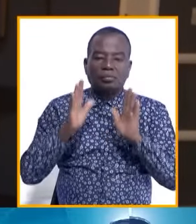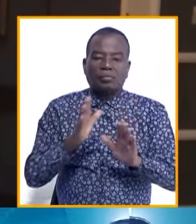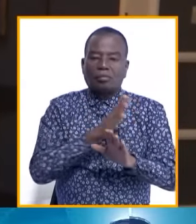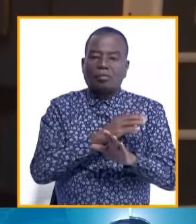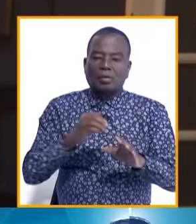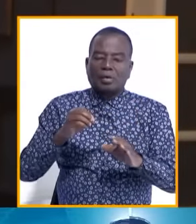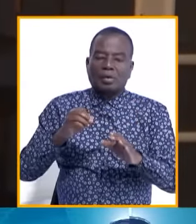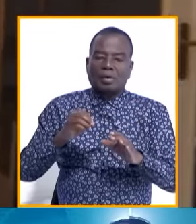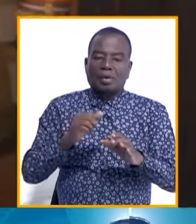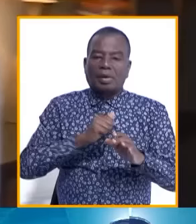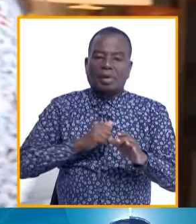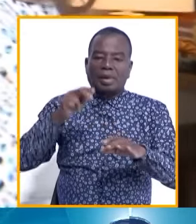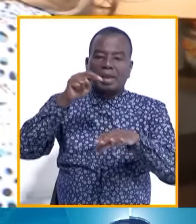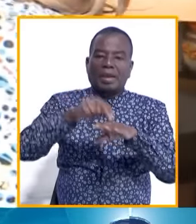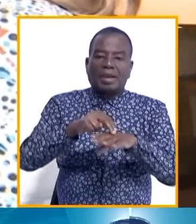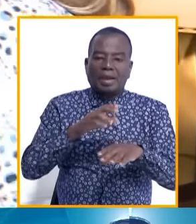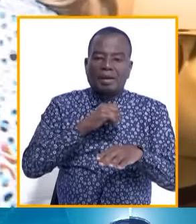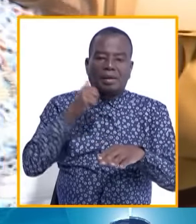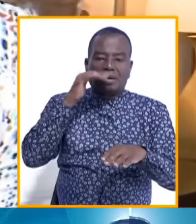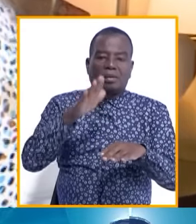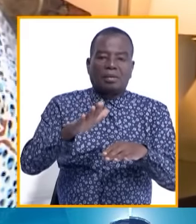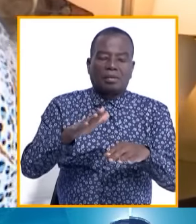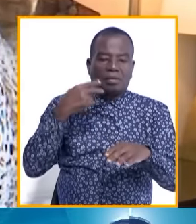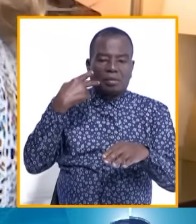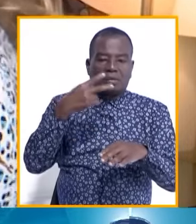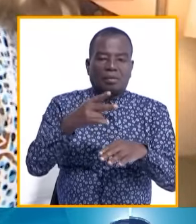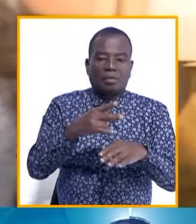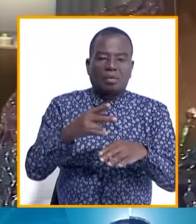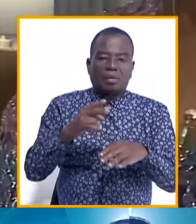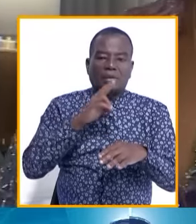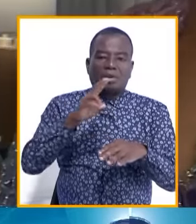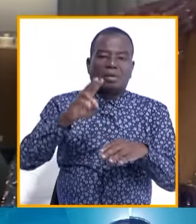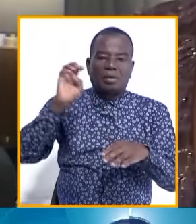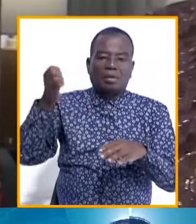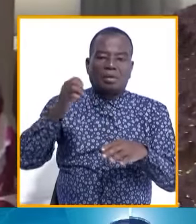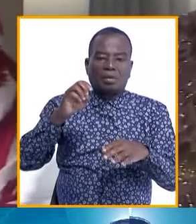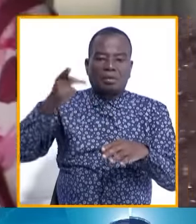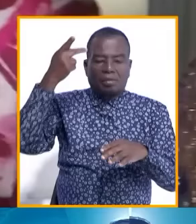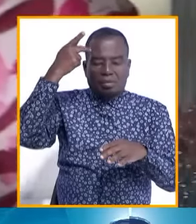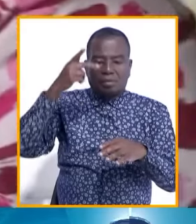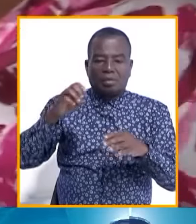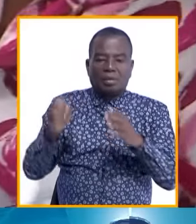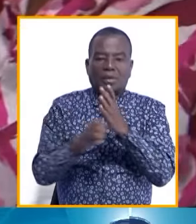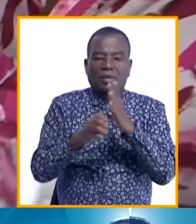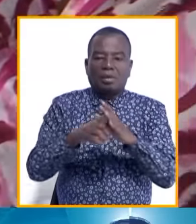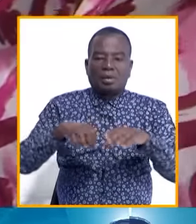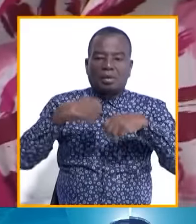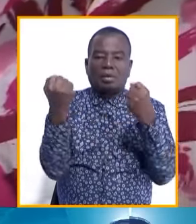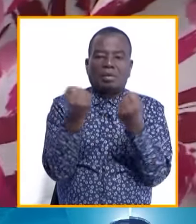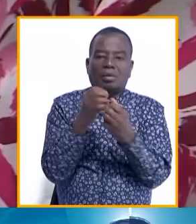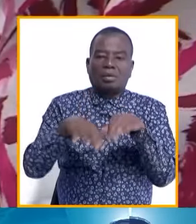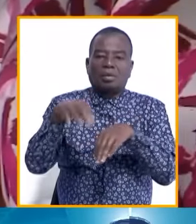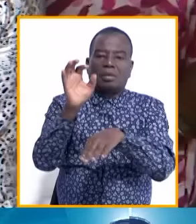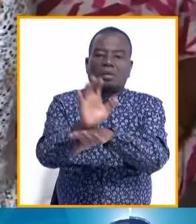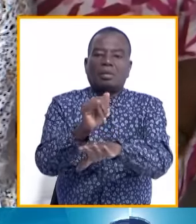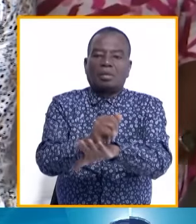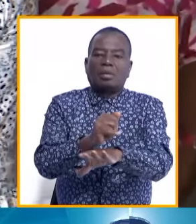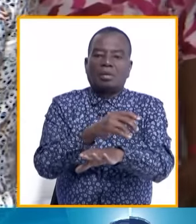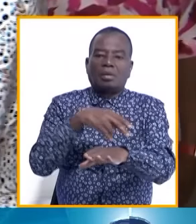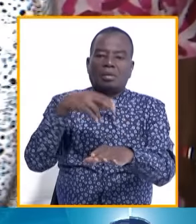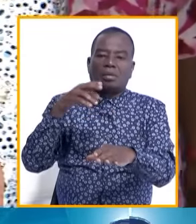l'hyperspective et autonomisation de la femme en regard des réalités politiques, économiques et sociales de la Côte d'Ivoire. Les femmes ont